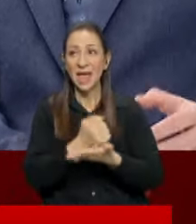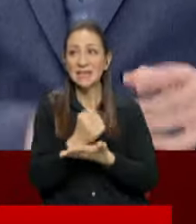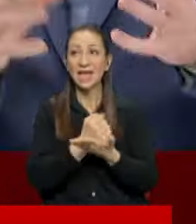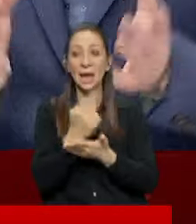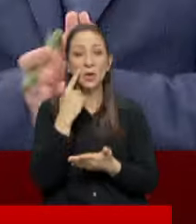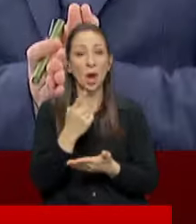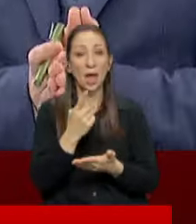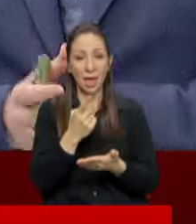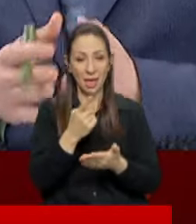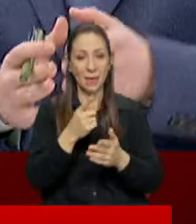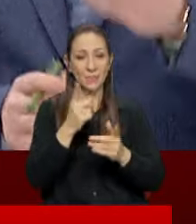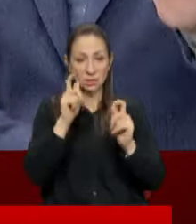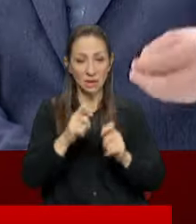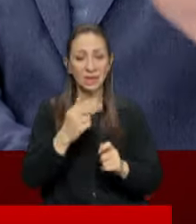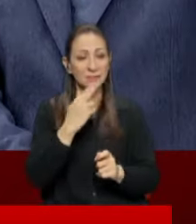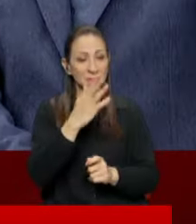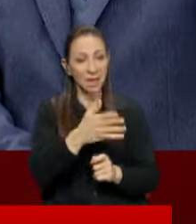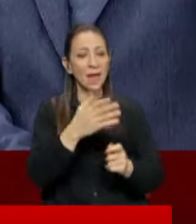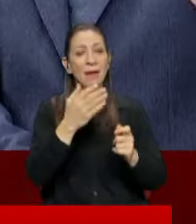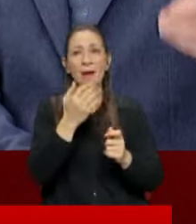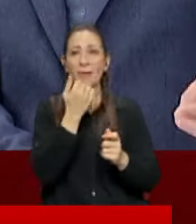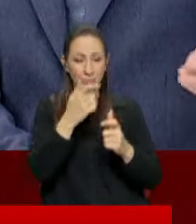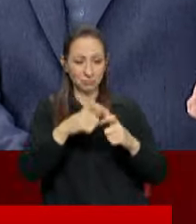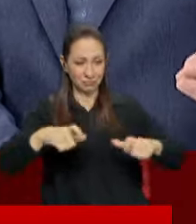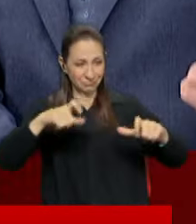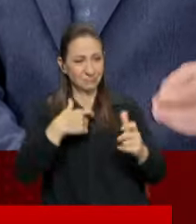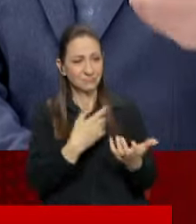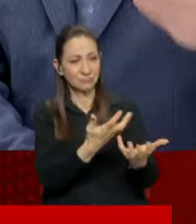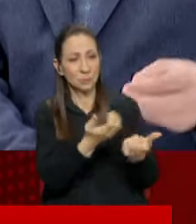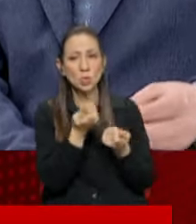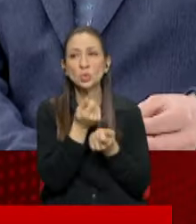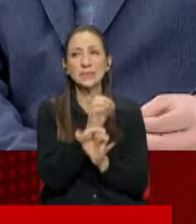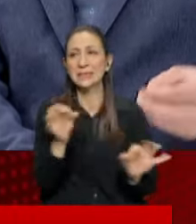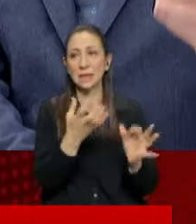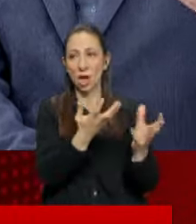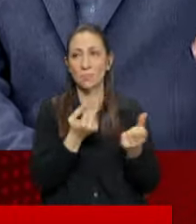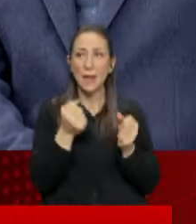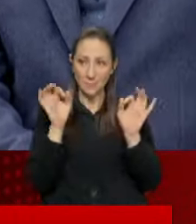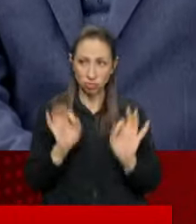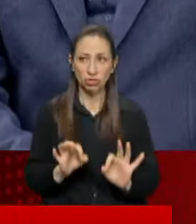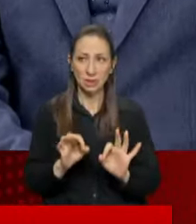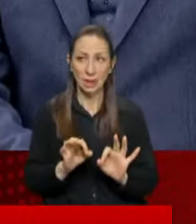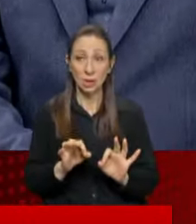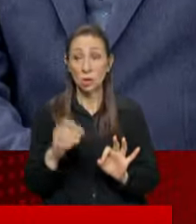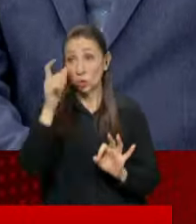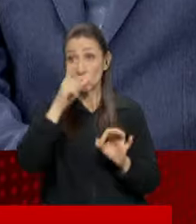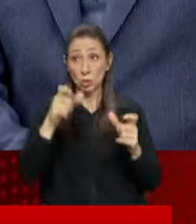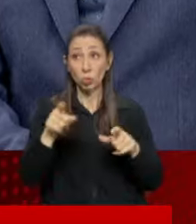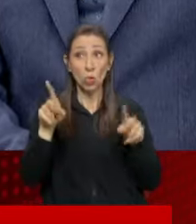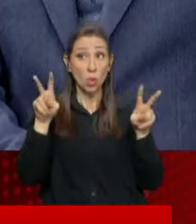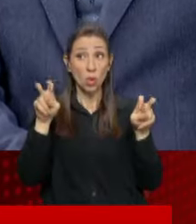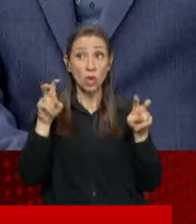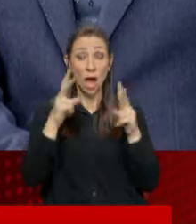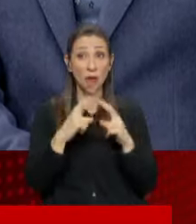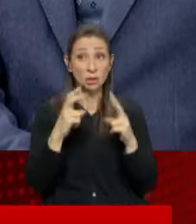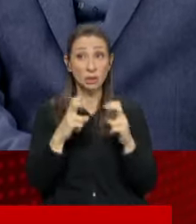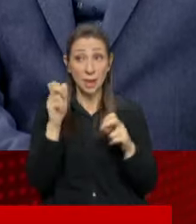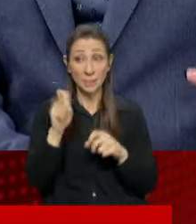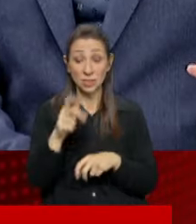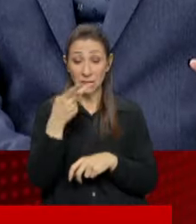vasıtasıyla bir uygulama yapacaklar. Kadınlar gidecekler eczaneden, o hijyen ürünlerini ücretsiz bir şekilde alacaklar. Türkiye'de bu konuda araştırma